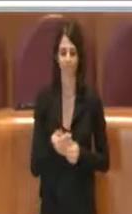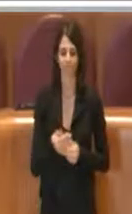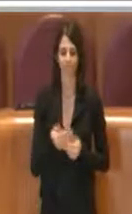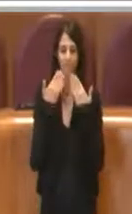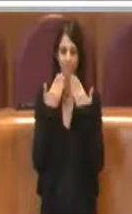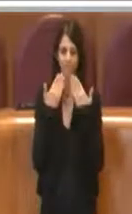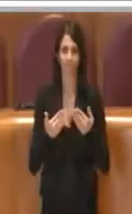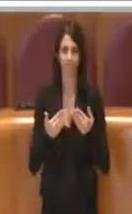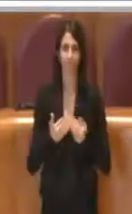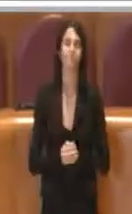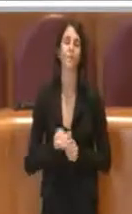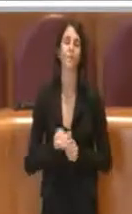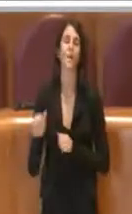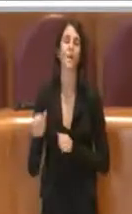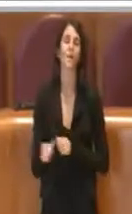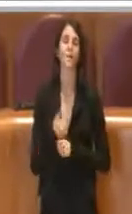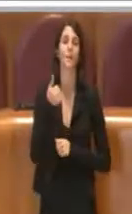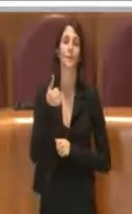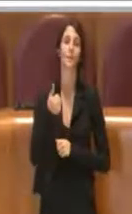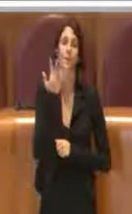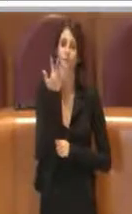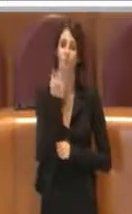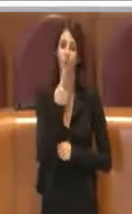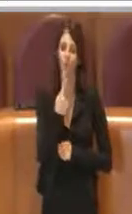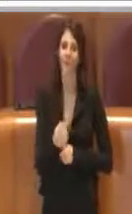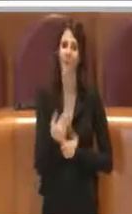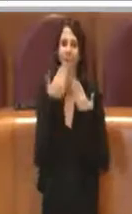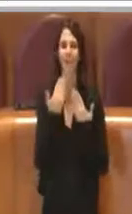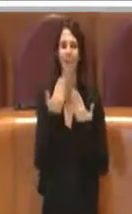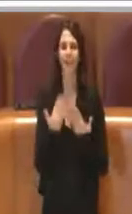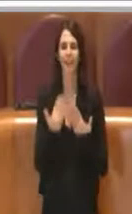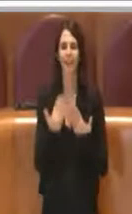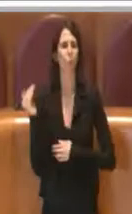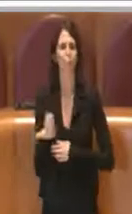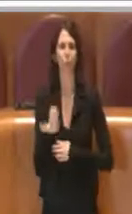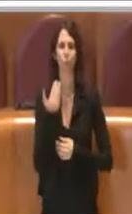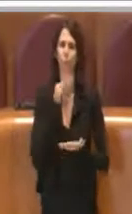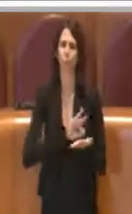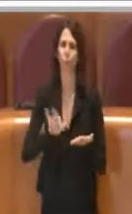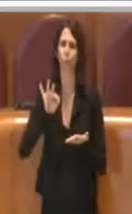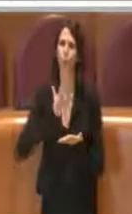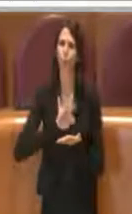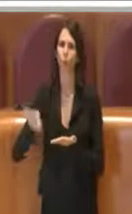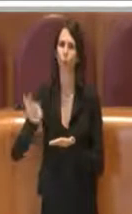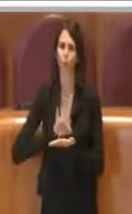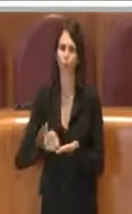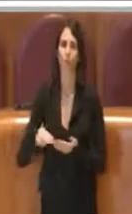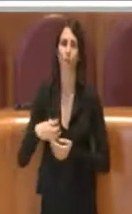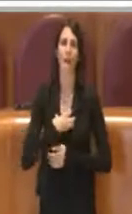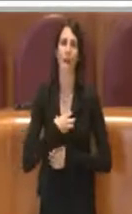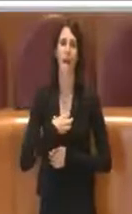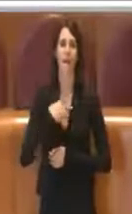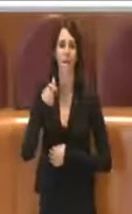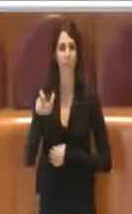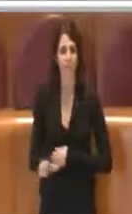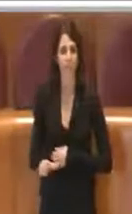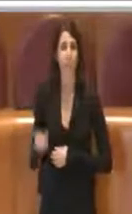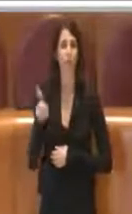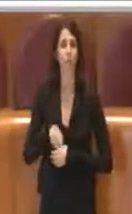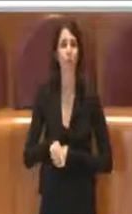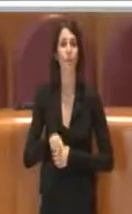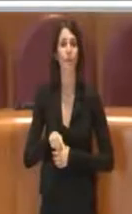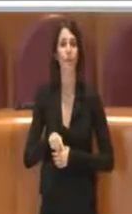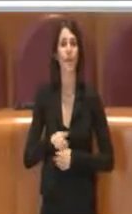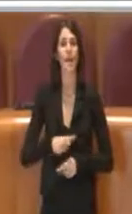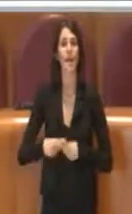Sì, intanto ringrazio anche io tutti gli uffici, l'assessore, la precedente presidente della commissione per il